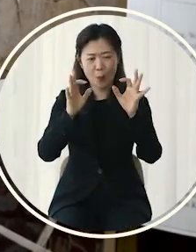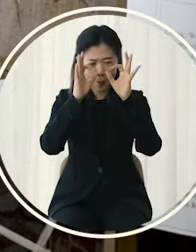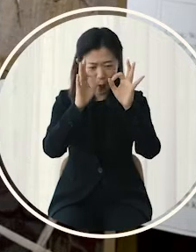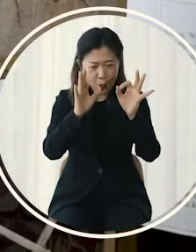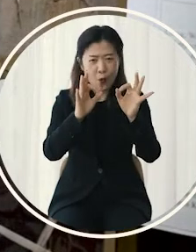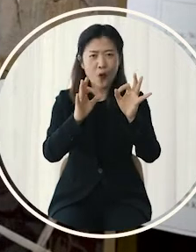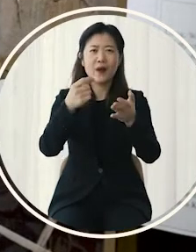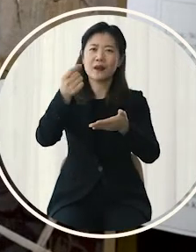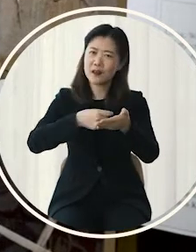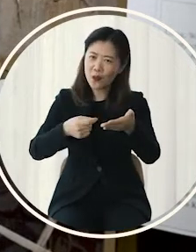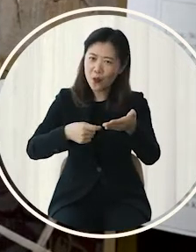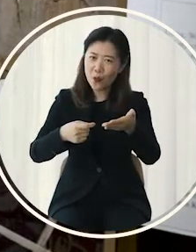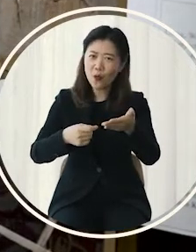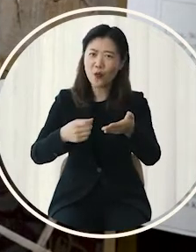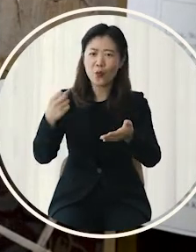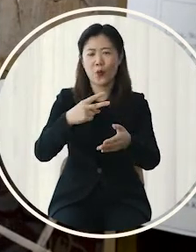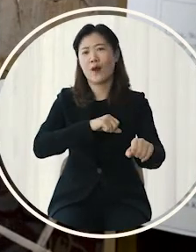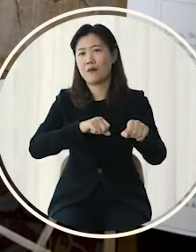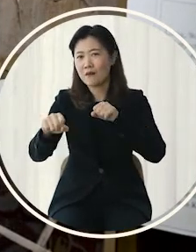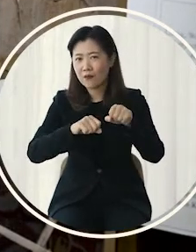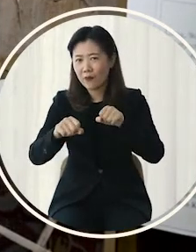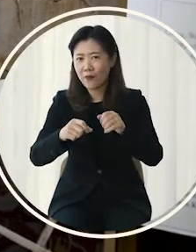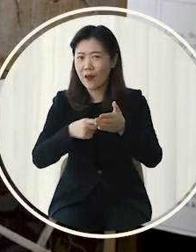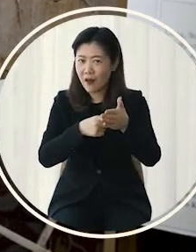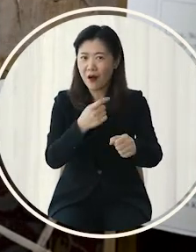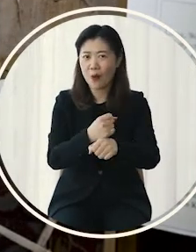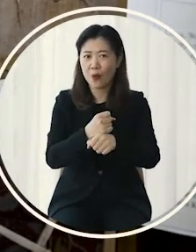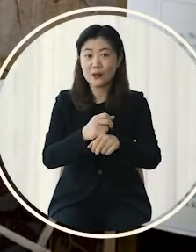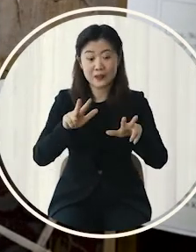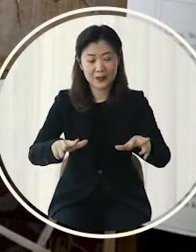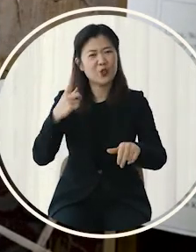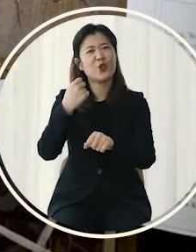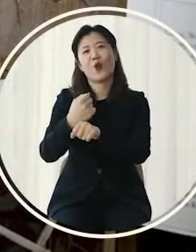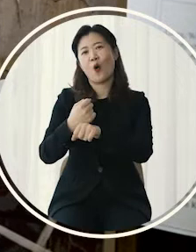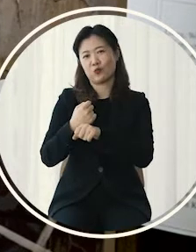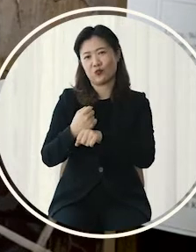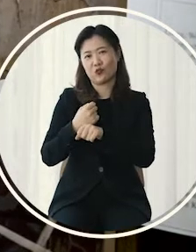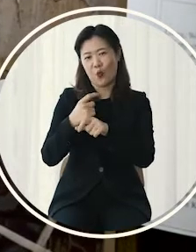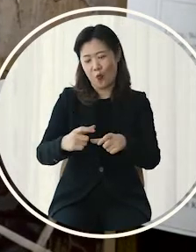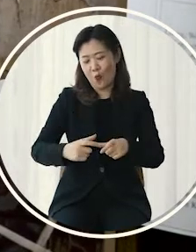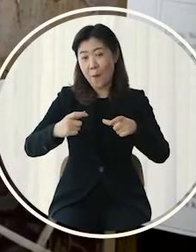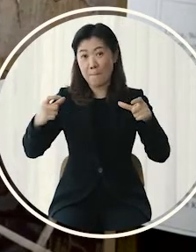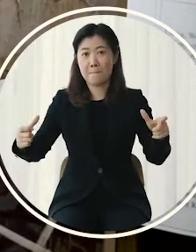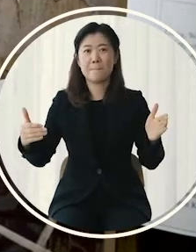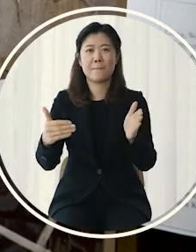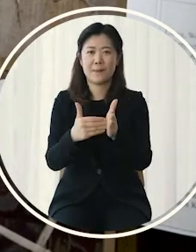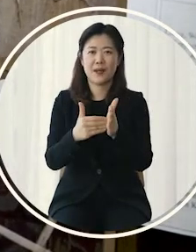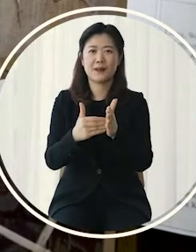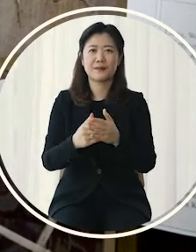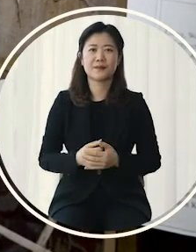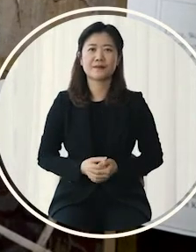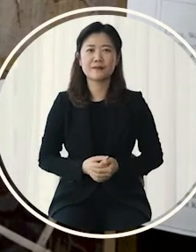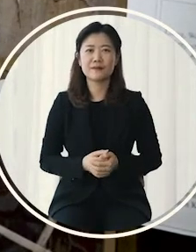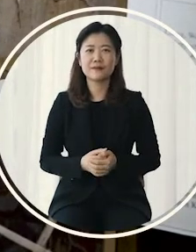하고 기록을 하였고, 그리고 탐구를 하고, 지금은 이제 연구의 그 범위로 확장이 된